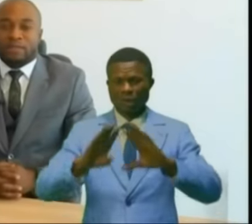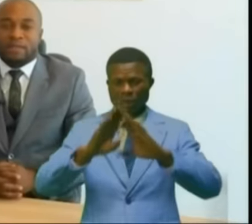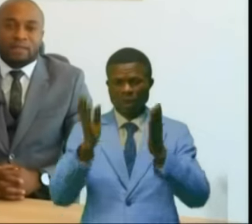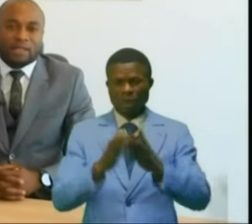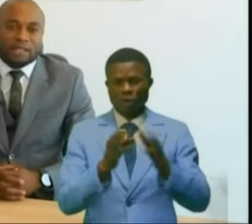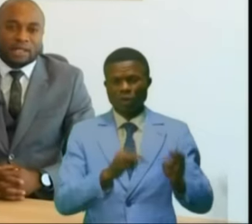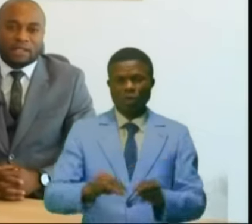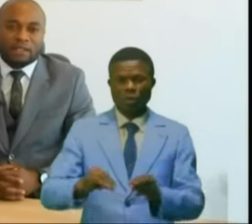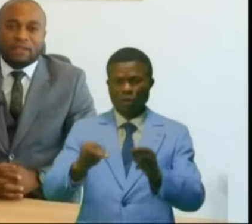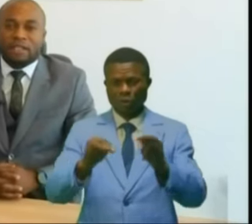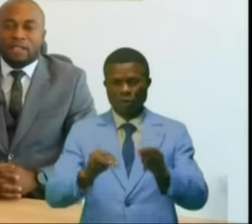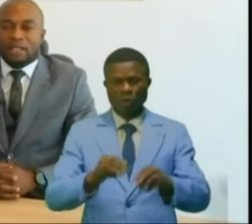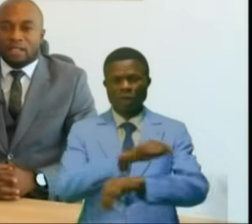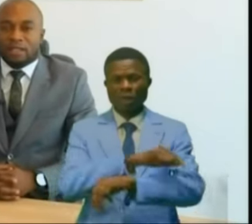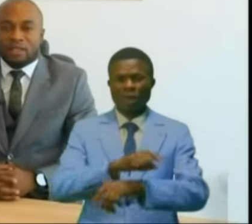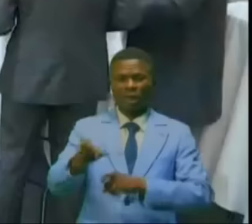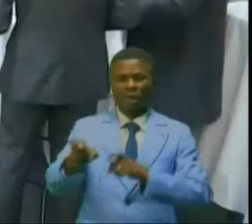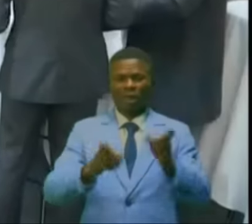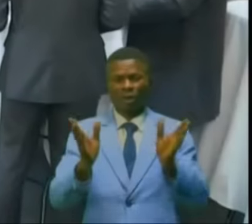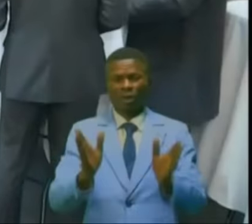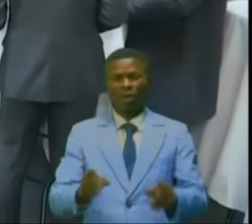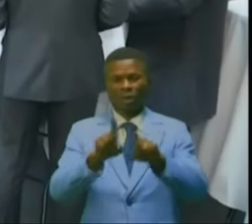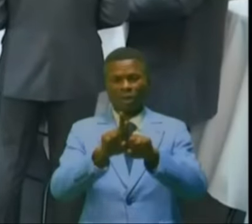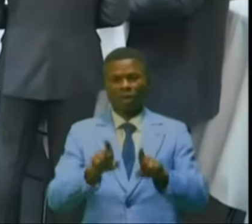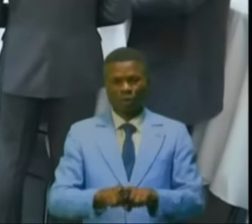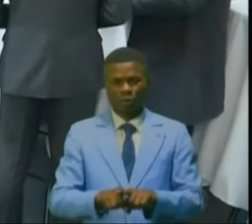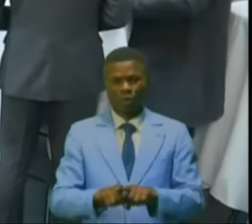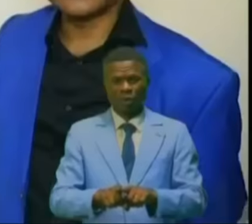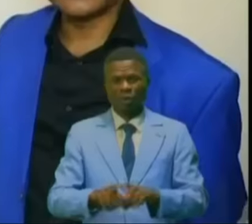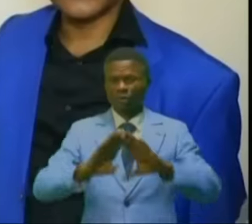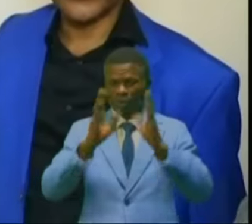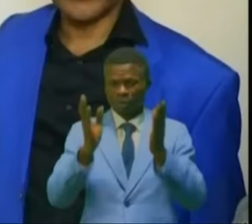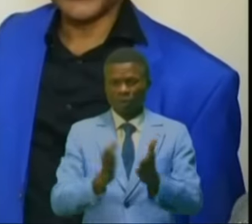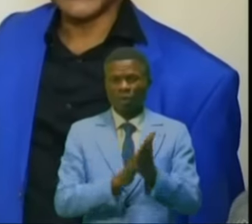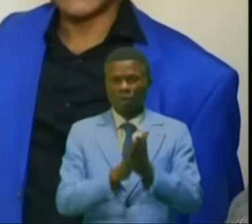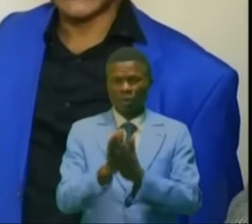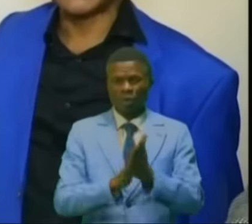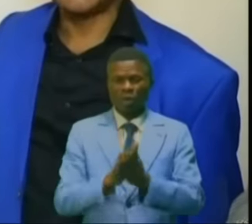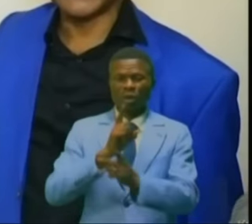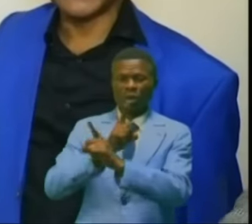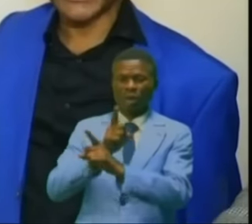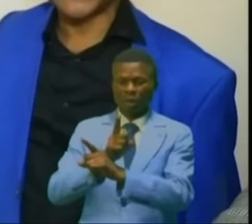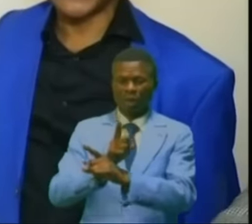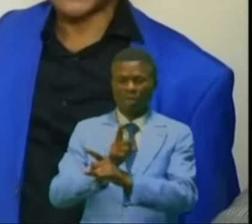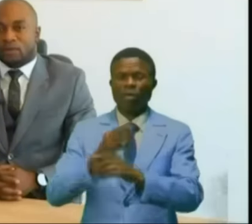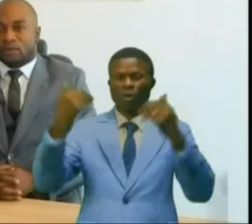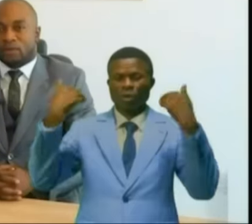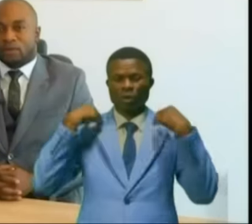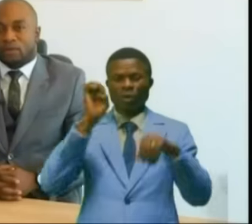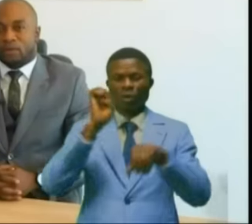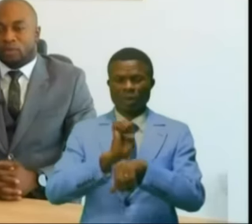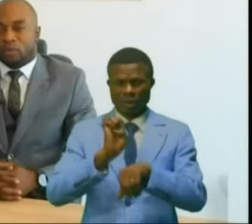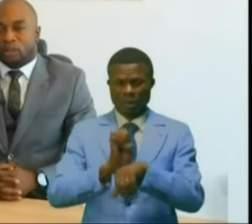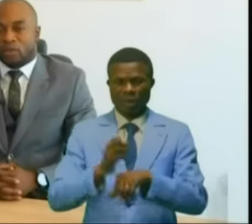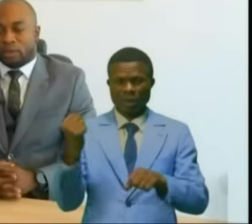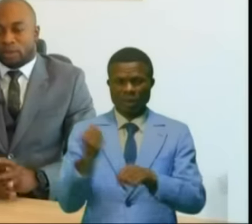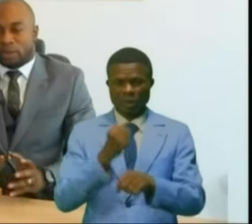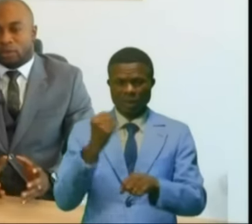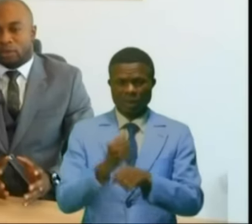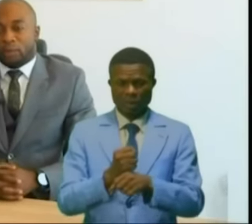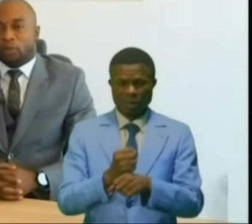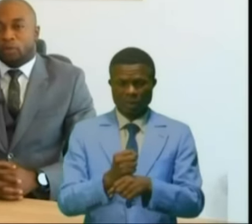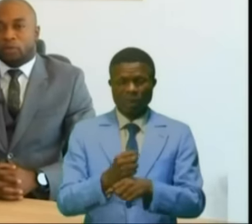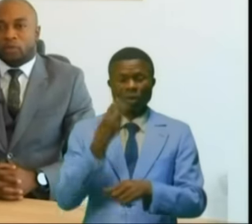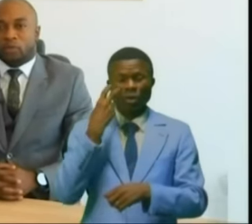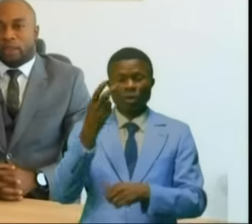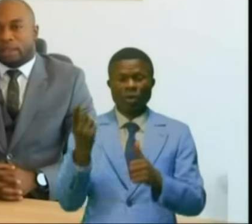procédures aussi bien administratives et tout ce qui a trait à la protection consulaire. Donc on pourra jouir